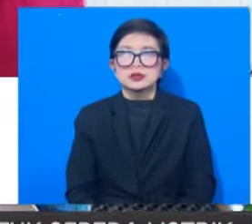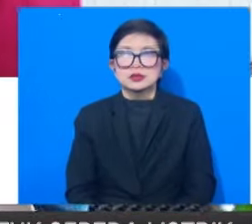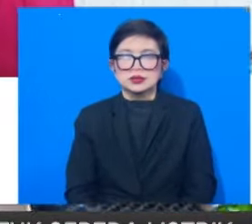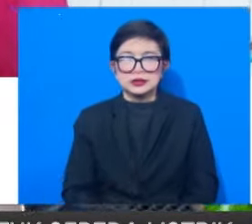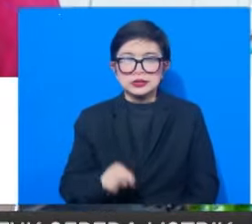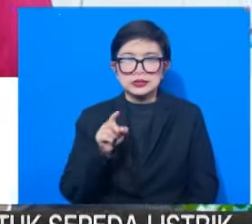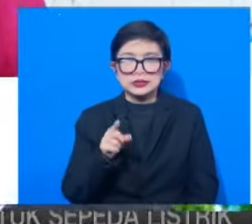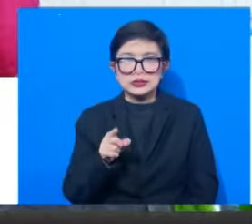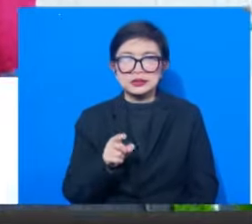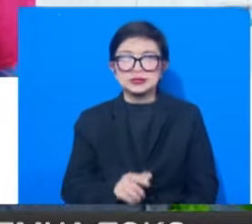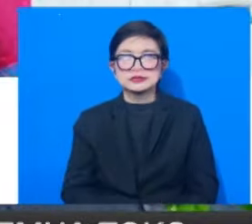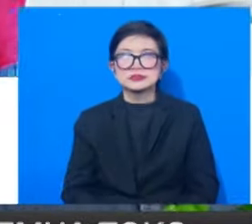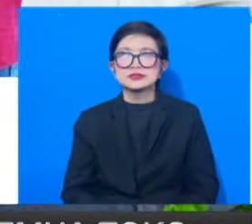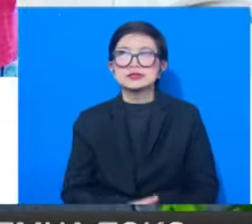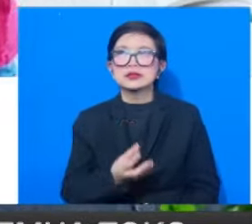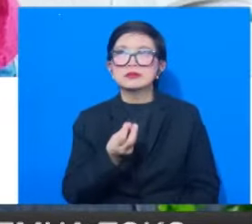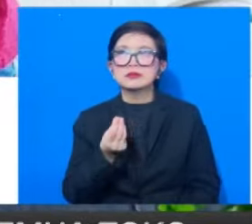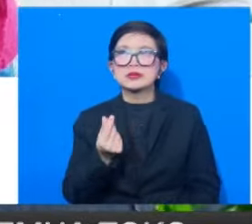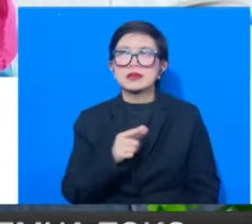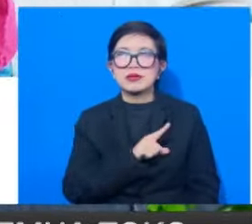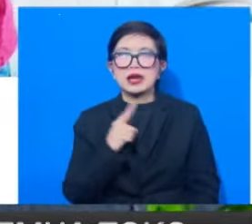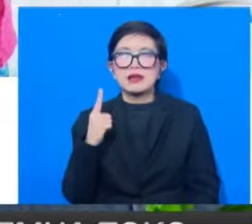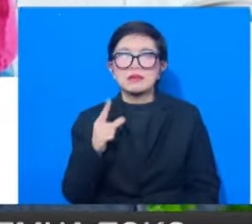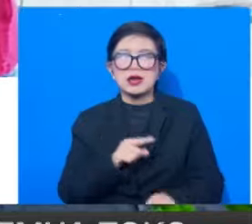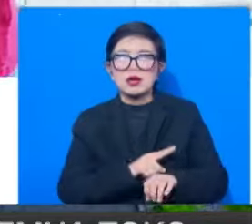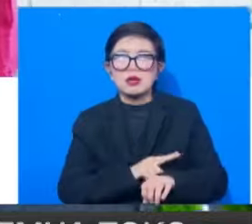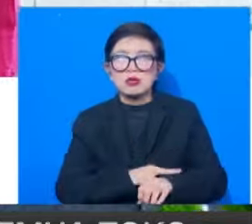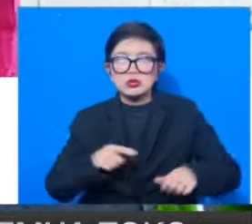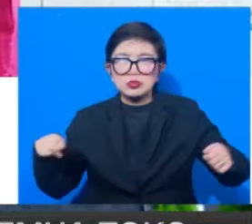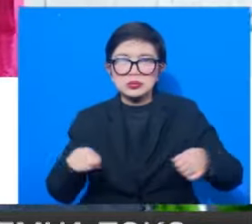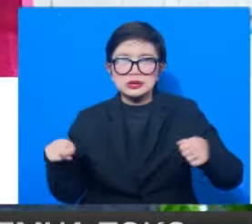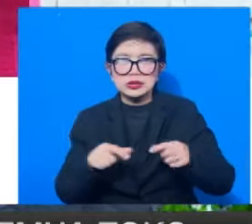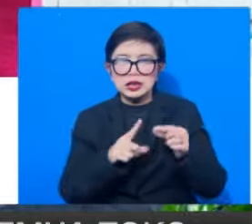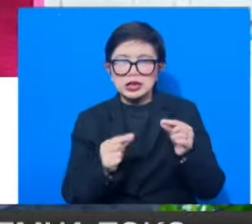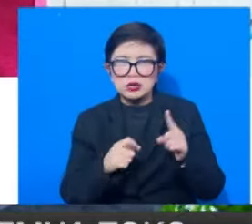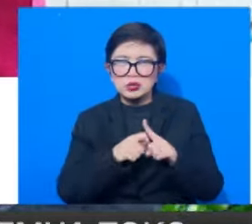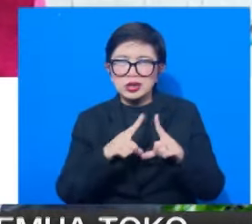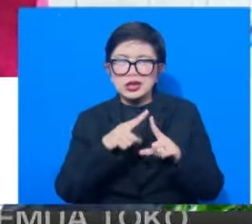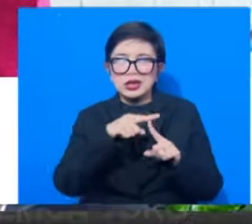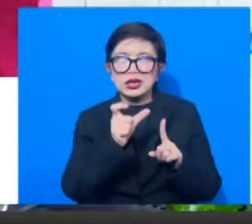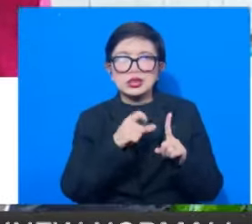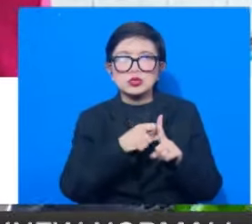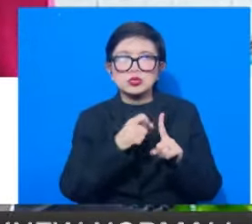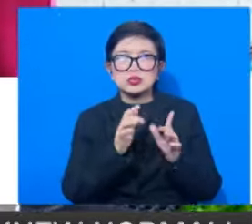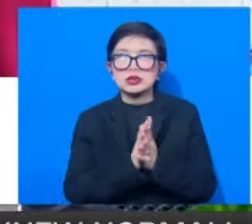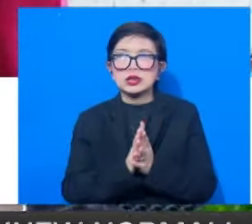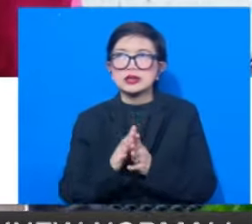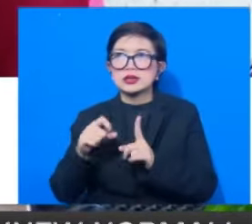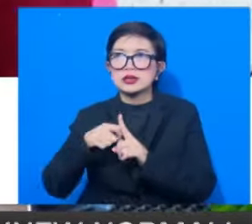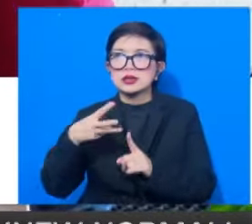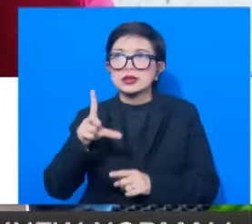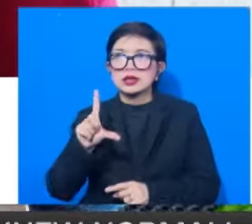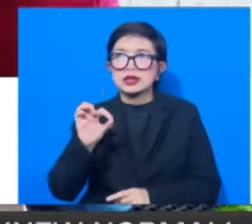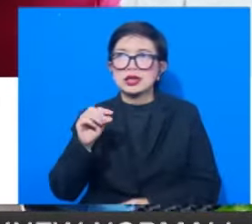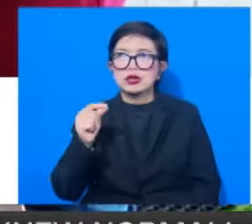umum ya, menu-menu umum ya, berapa lama sih waktu memasak daun katuk ataupun daun kelor supaya tadi gizinya tidak hilang, ekstraknya